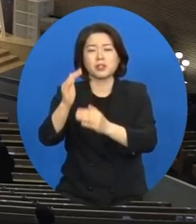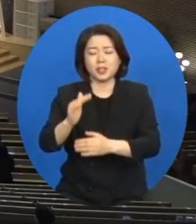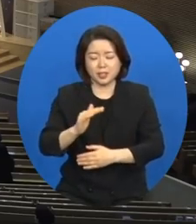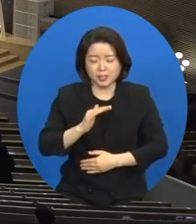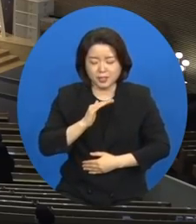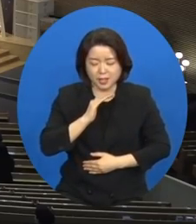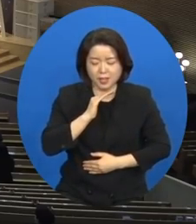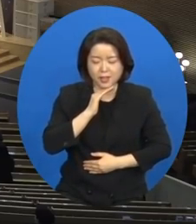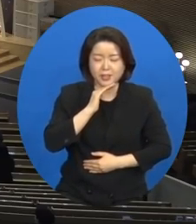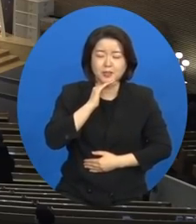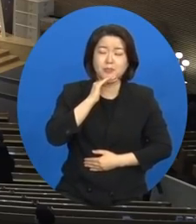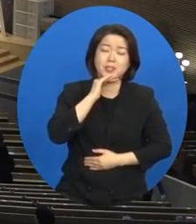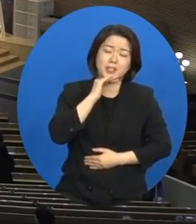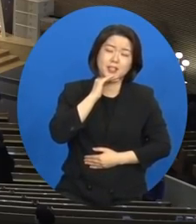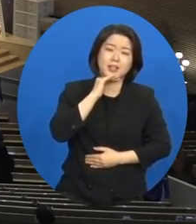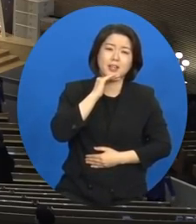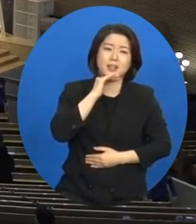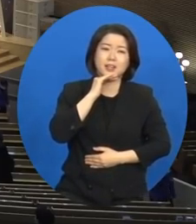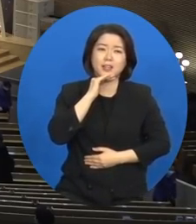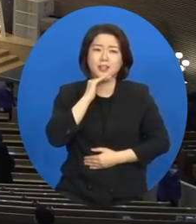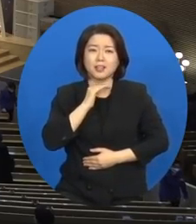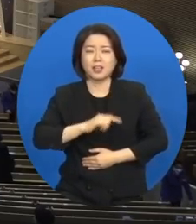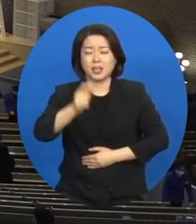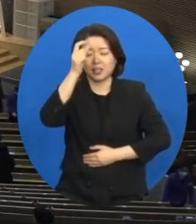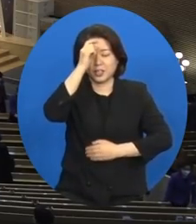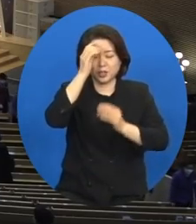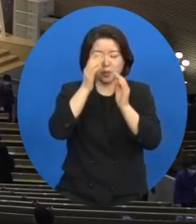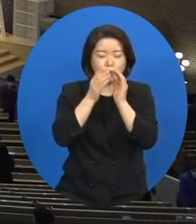주님을 기다립니다.